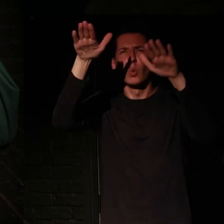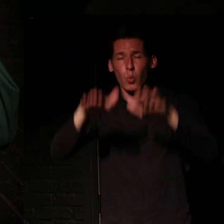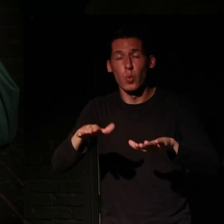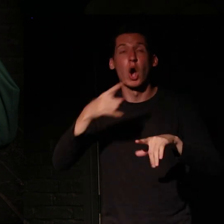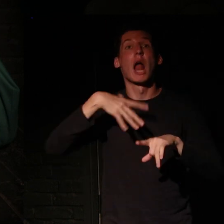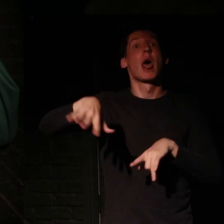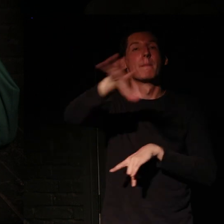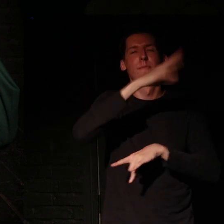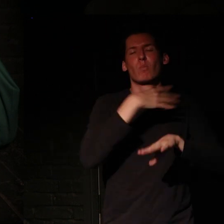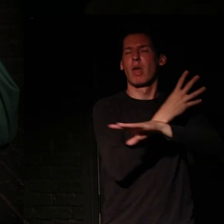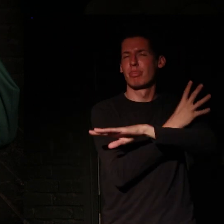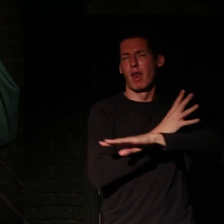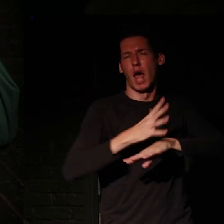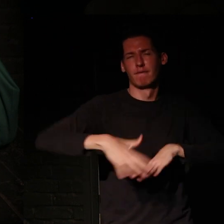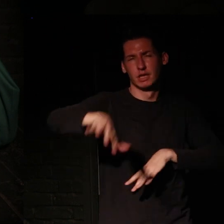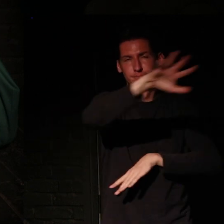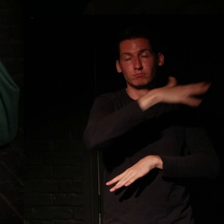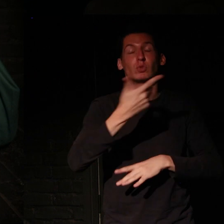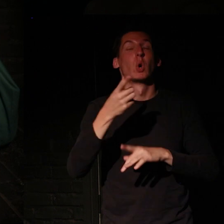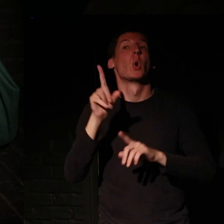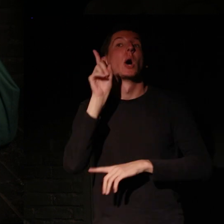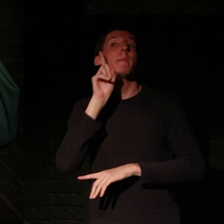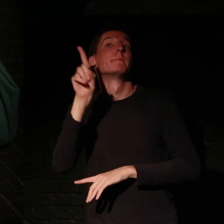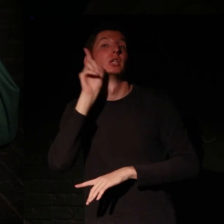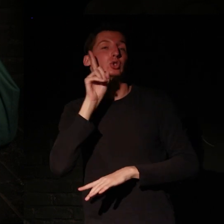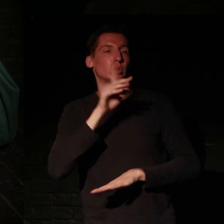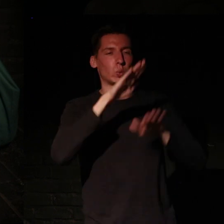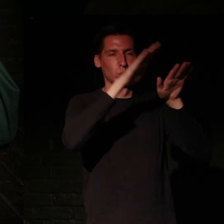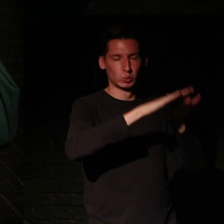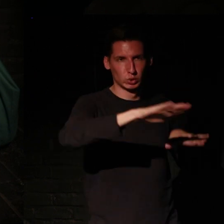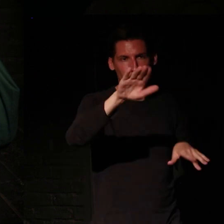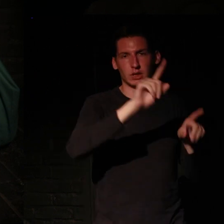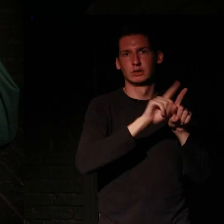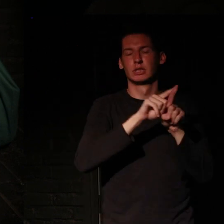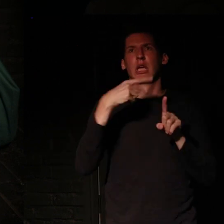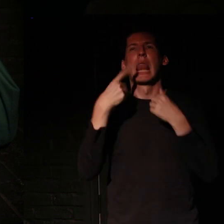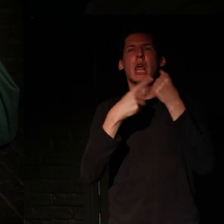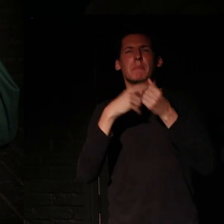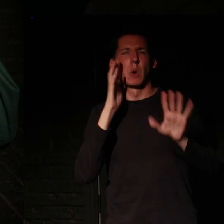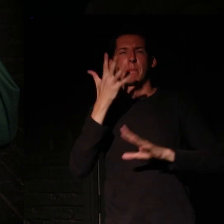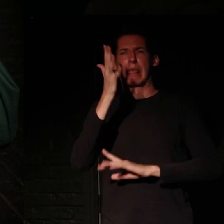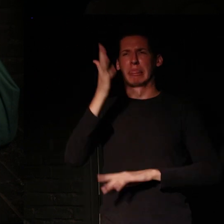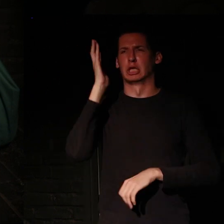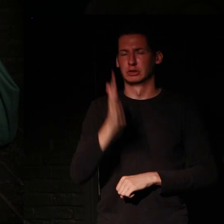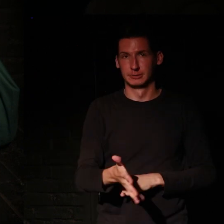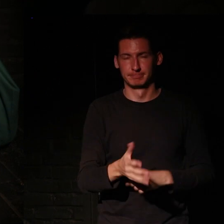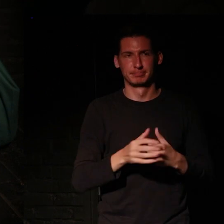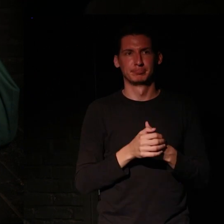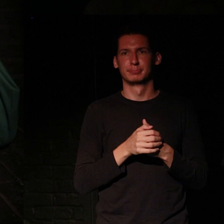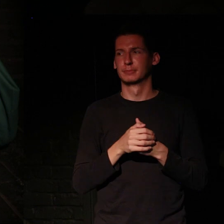miejscu tym było wiele trawy. Usiedli więc mężczyźni, a liczba ich dochodziła do 5000. Tyle